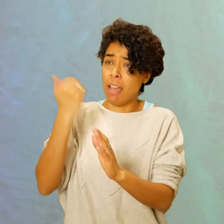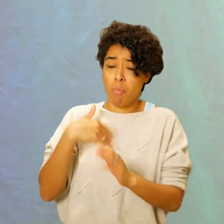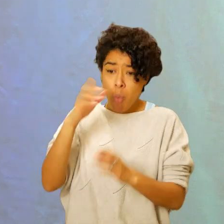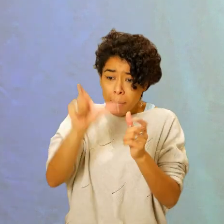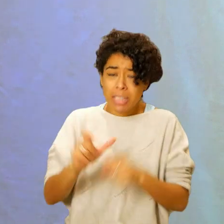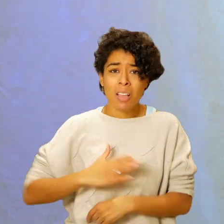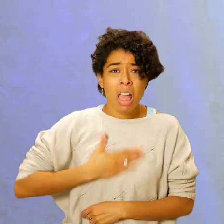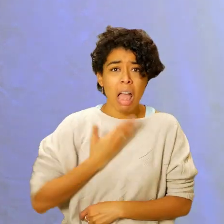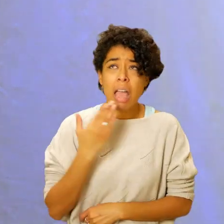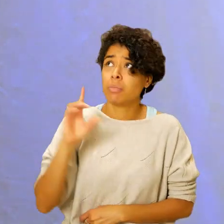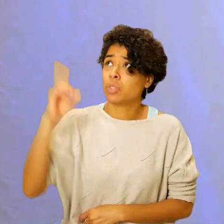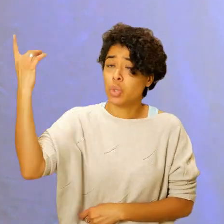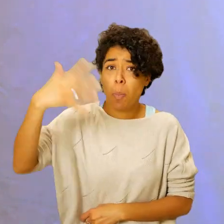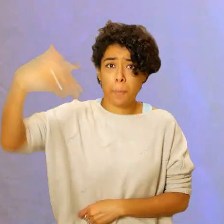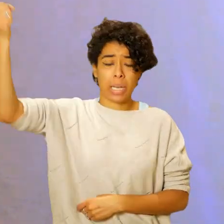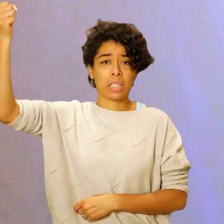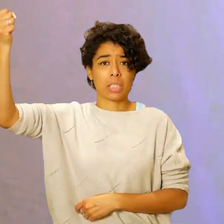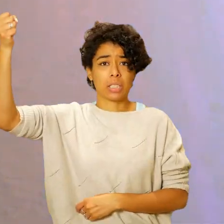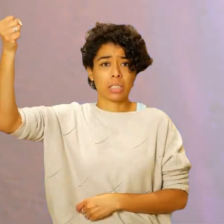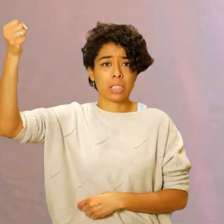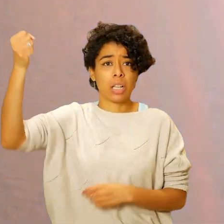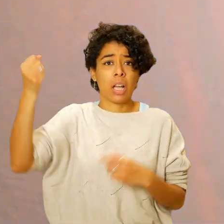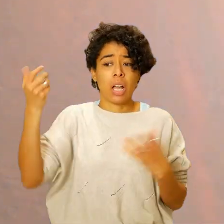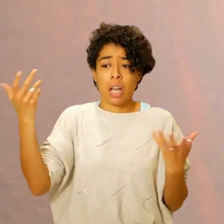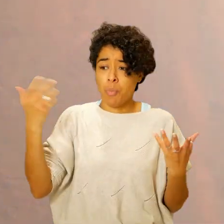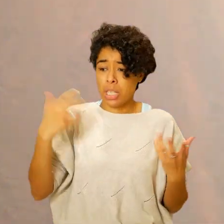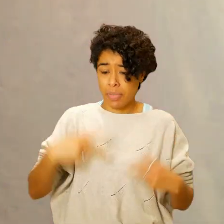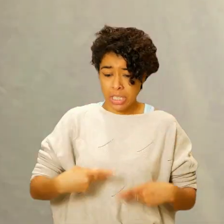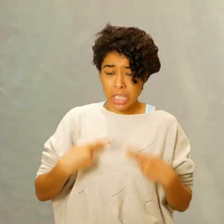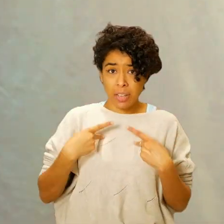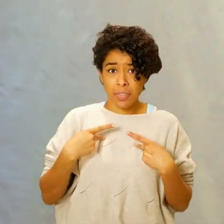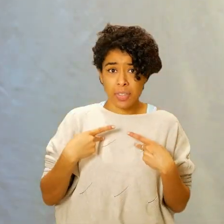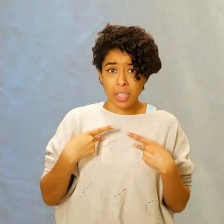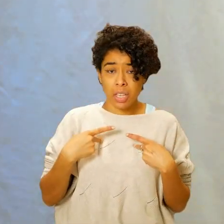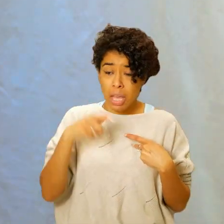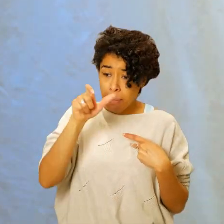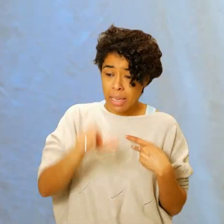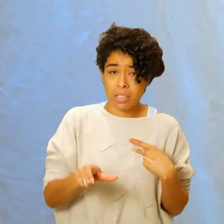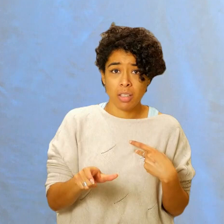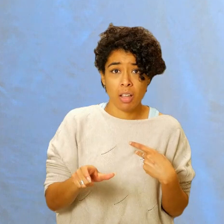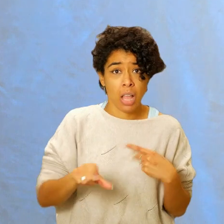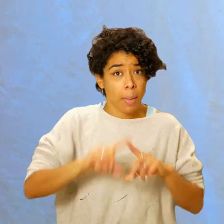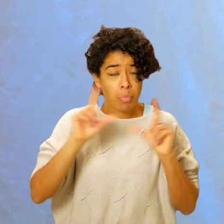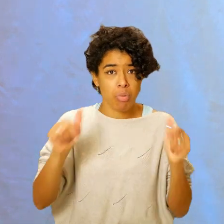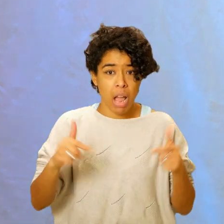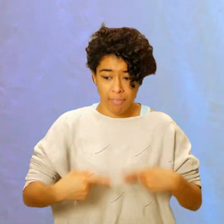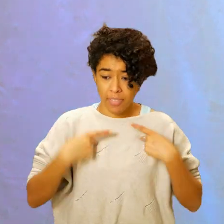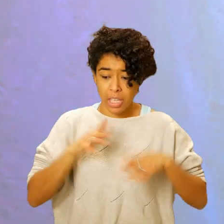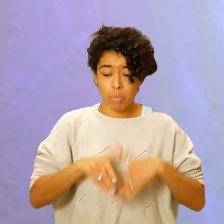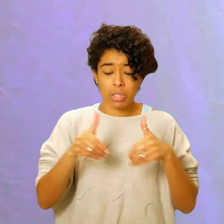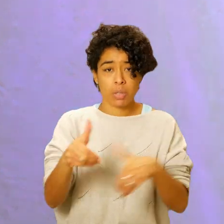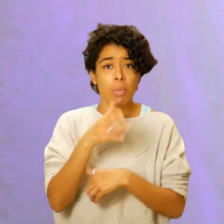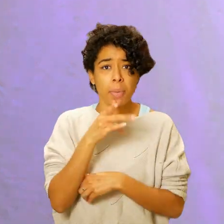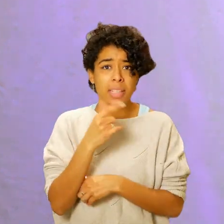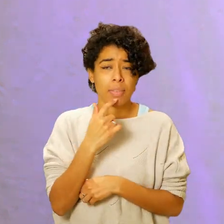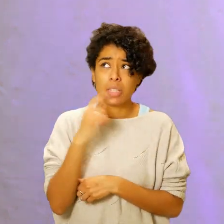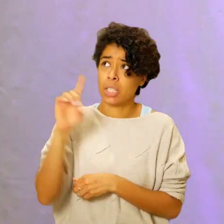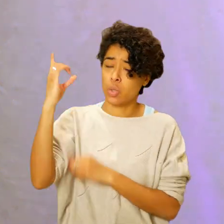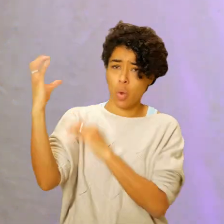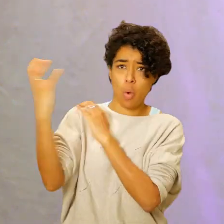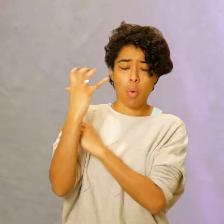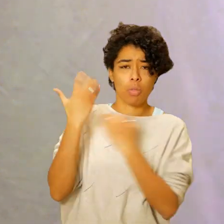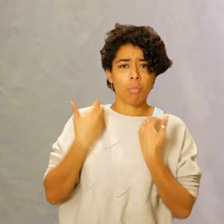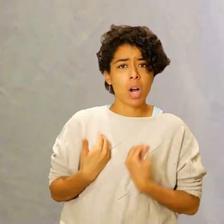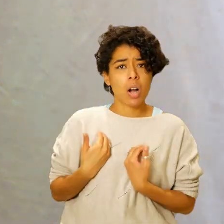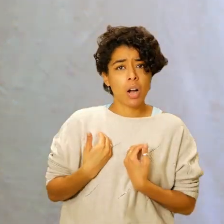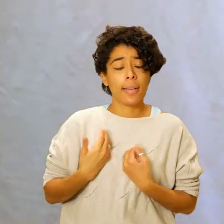j'aimais. Et aujourd'hui, je ne peux plus faire ma vie sans cette personne-là. Dieu est mauvais il est contre moi. Et